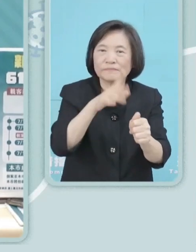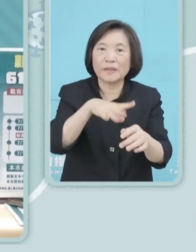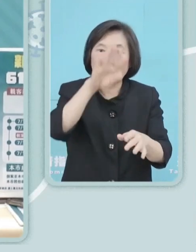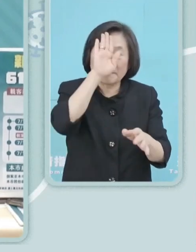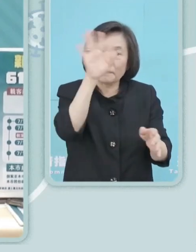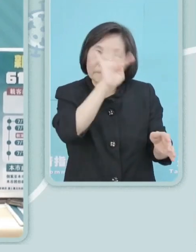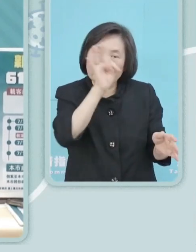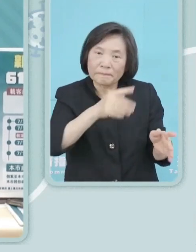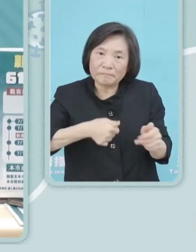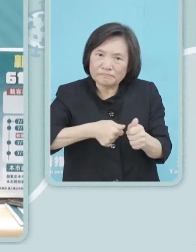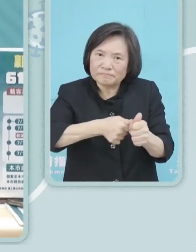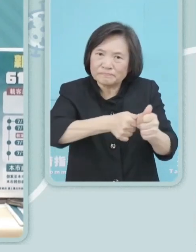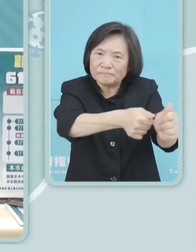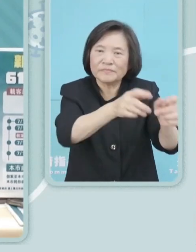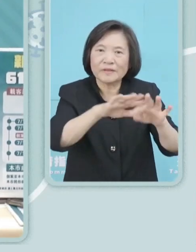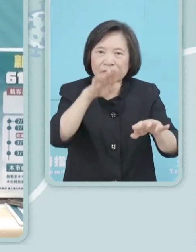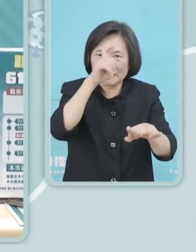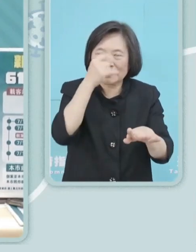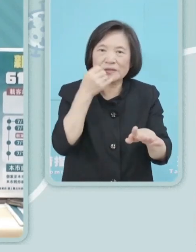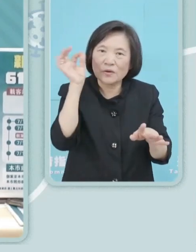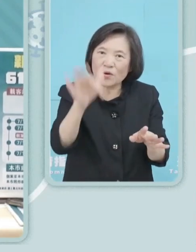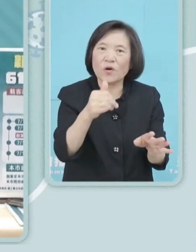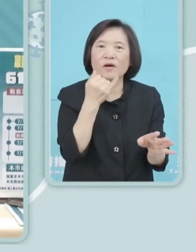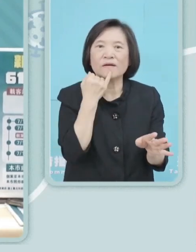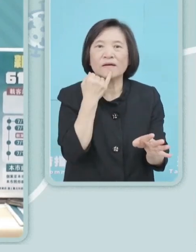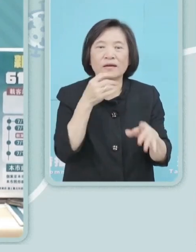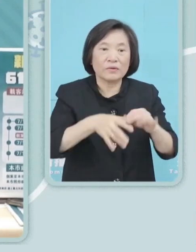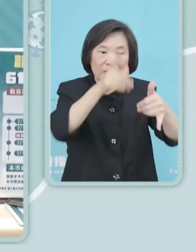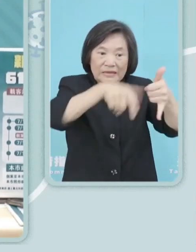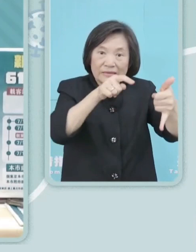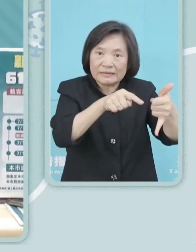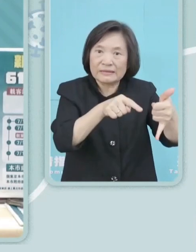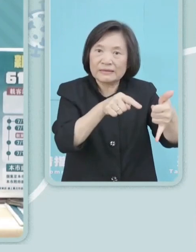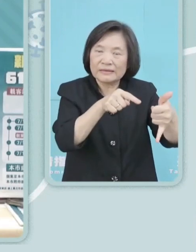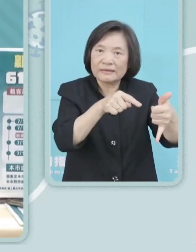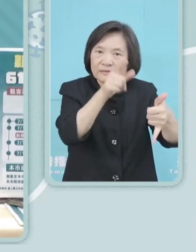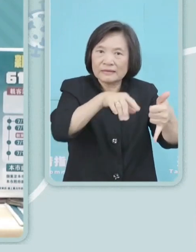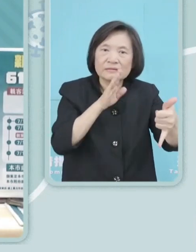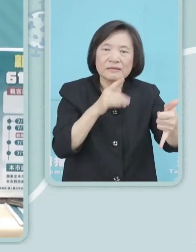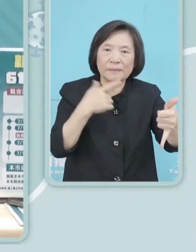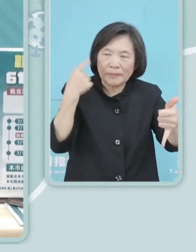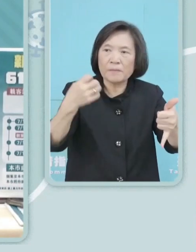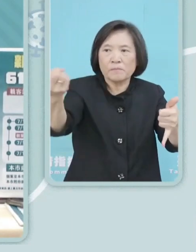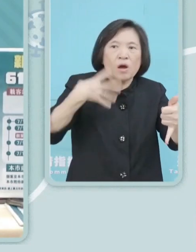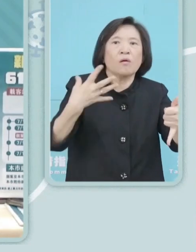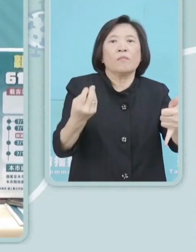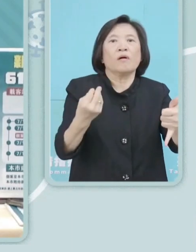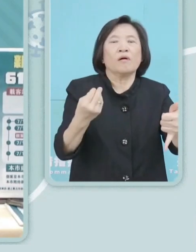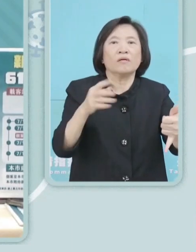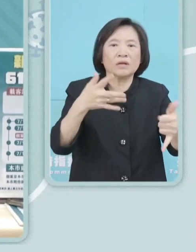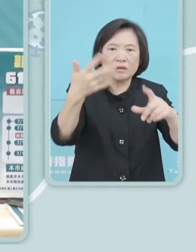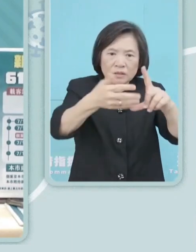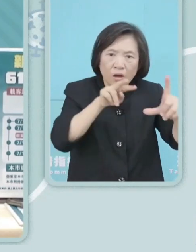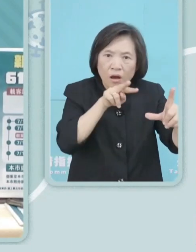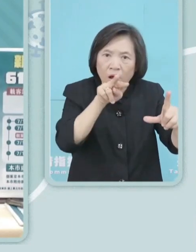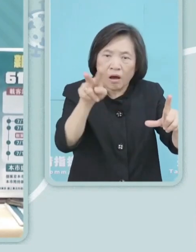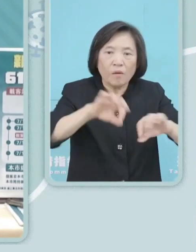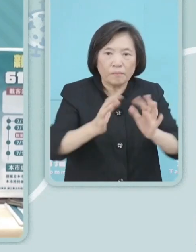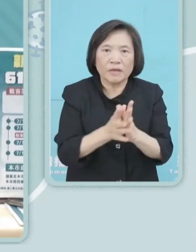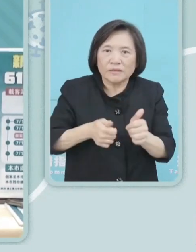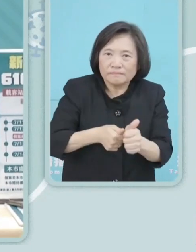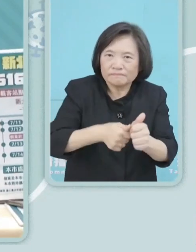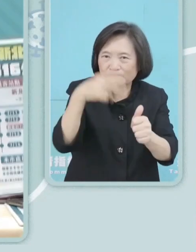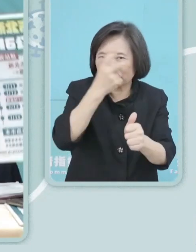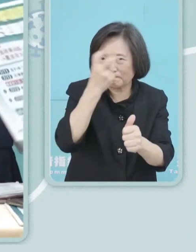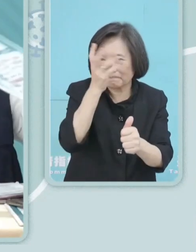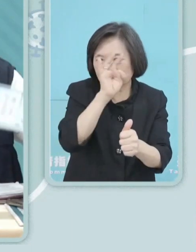能够更精进、更快速，因为的确这个案子是我们没有被接到通报，但是新闻出来之后，我们有立刻去做